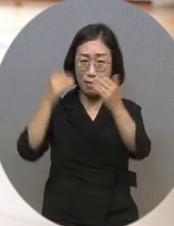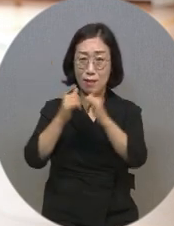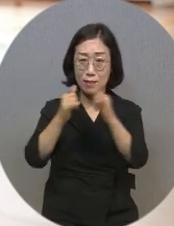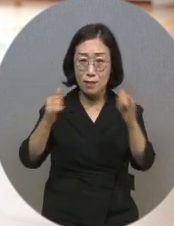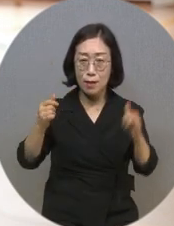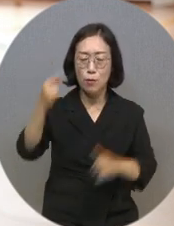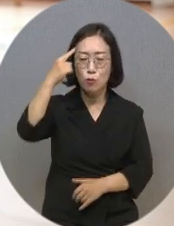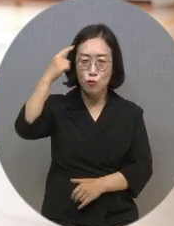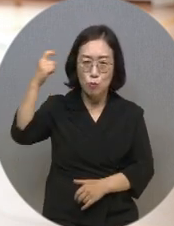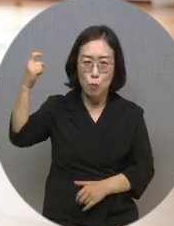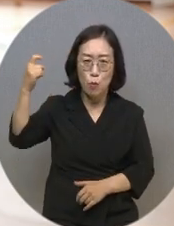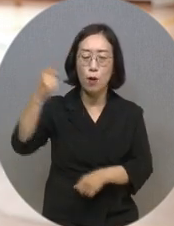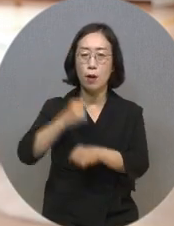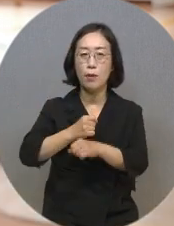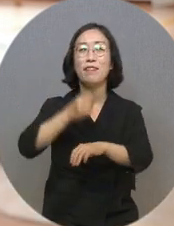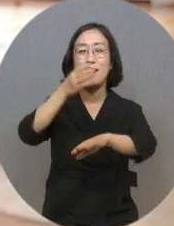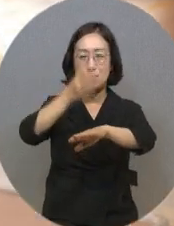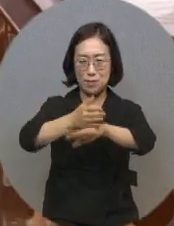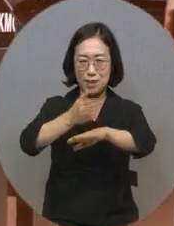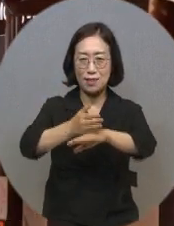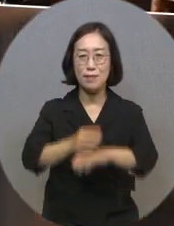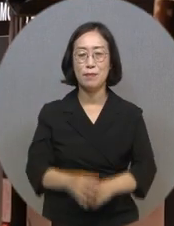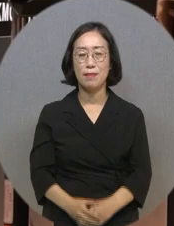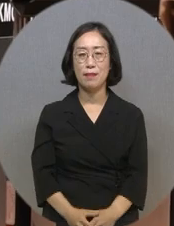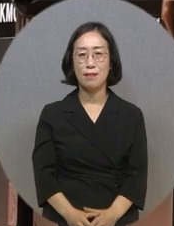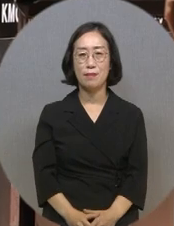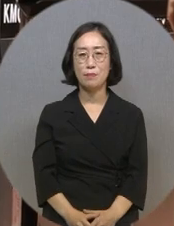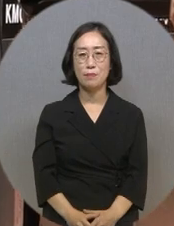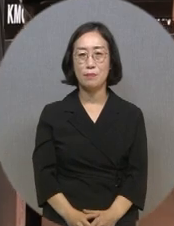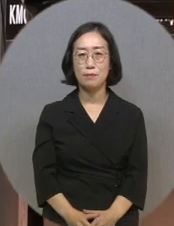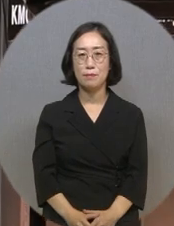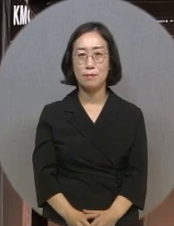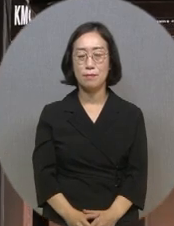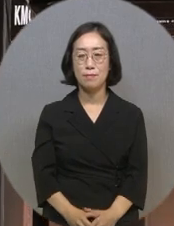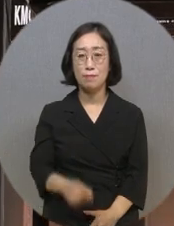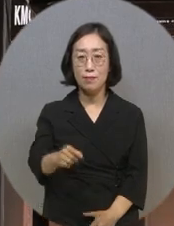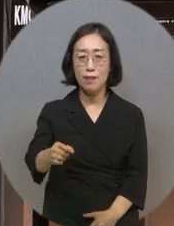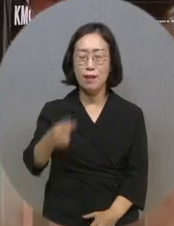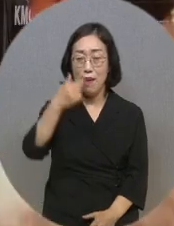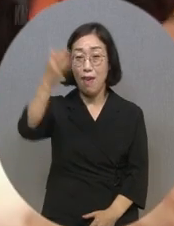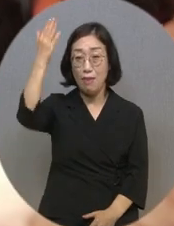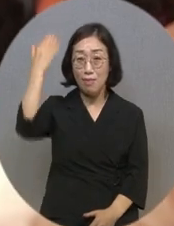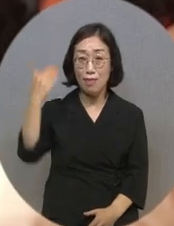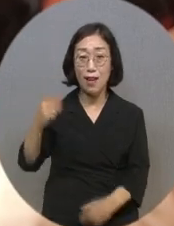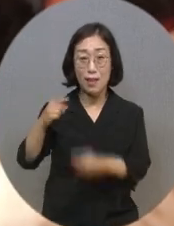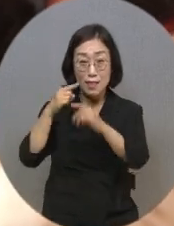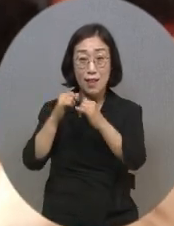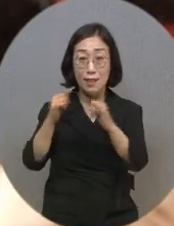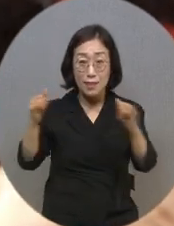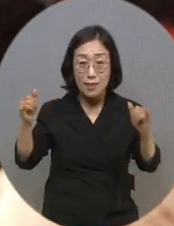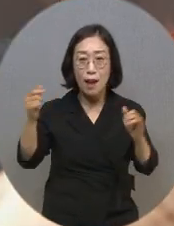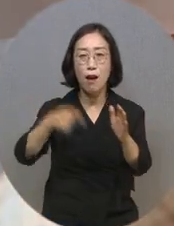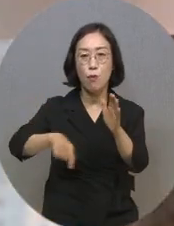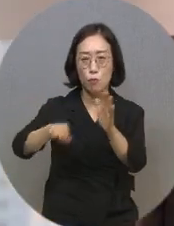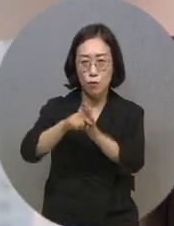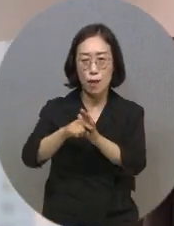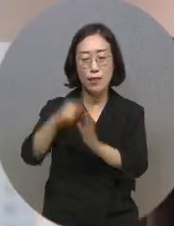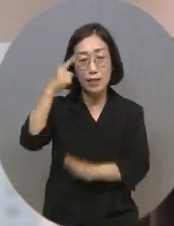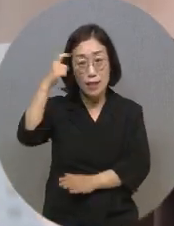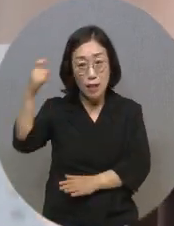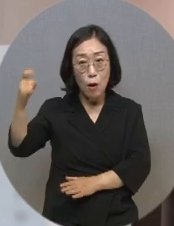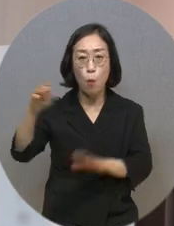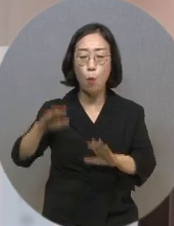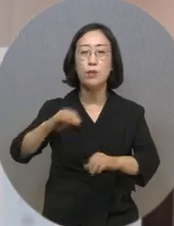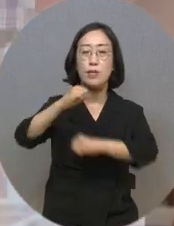기해 주셨으면 감사하겠습니다 호구 경영의 희생에 더한 평화주의의 노력들이 오늘의